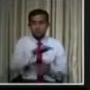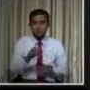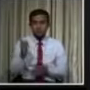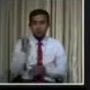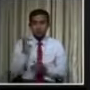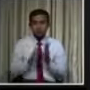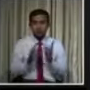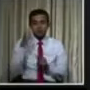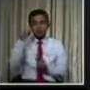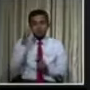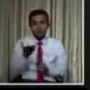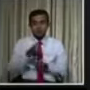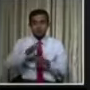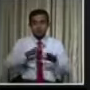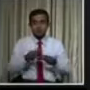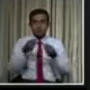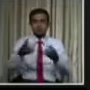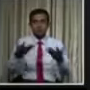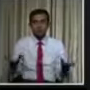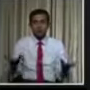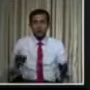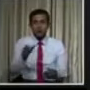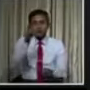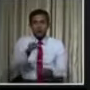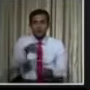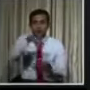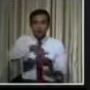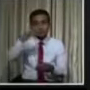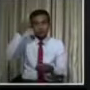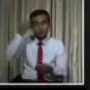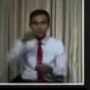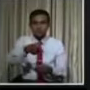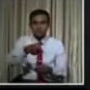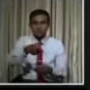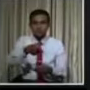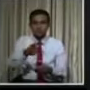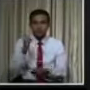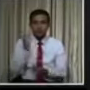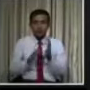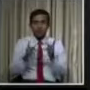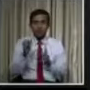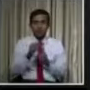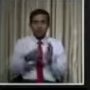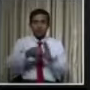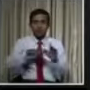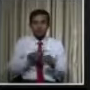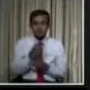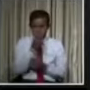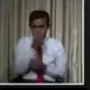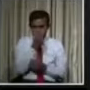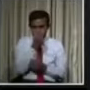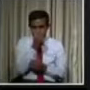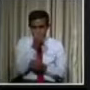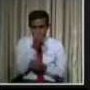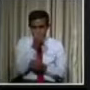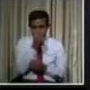වෙන්න සිහිනමැව්වා නමුත් යහපාලන රජයේ දුන්නේ නැහැ මොකද මිනිහාගේ හැටි දන්නේ හින්දා ඒකින්දා එය ආරක්ෂක අමාත්‍ය වෙන්න දැන් සිහිනමවනවා අන්තර තමයි